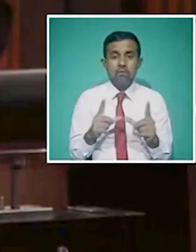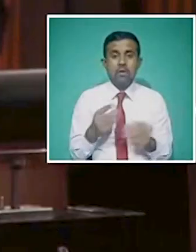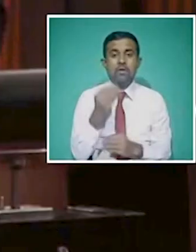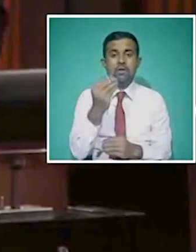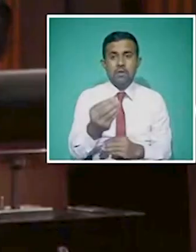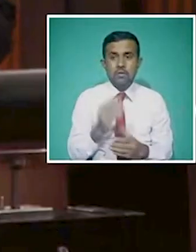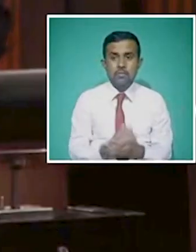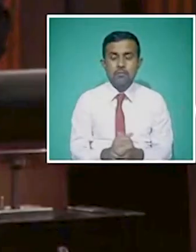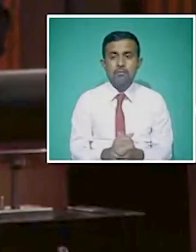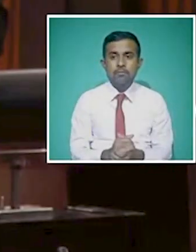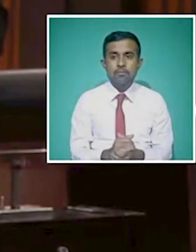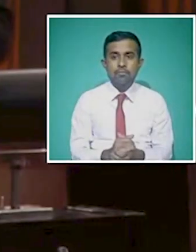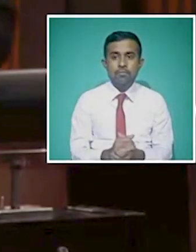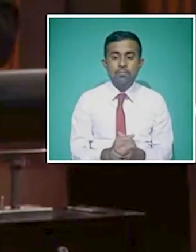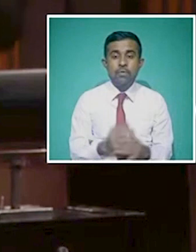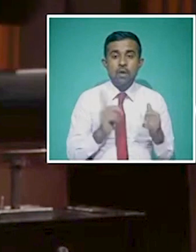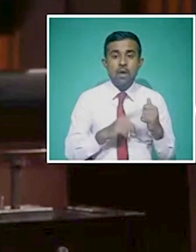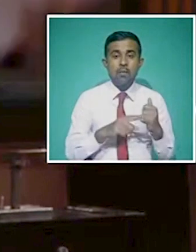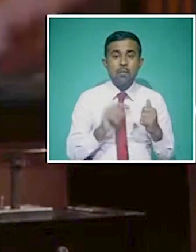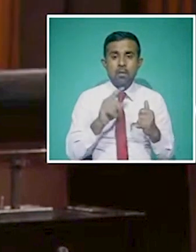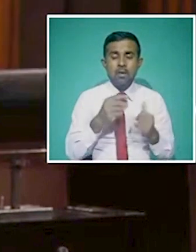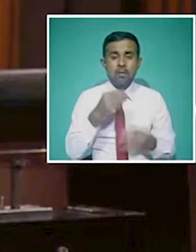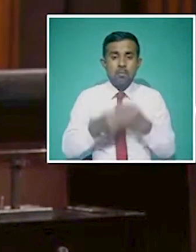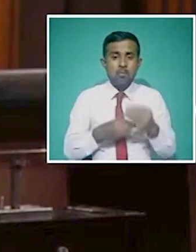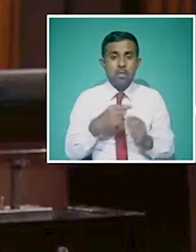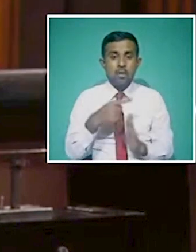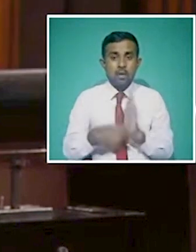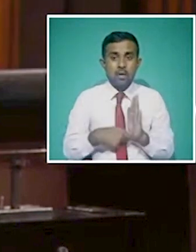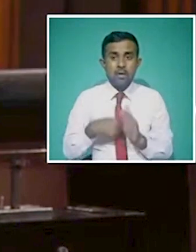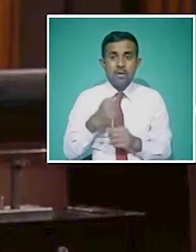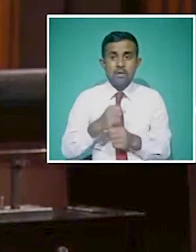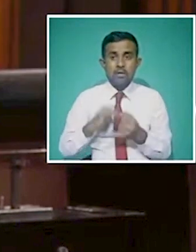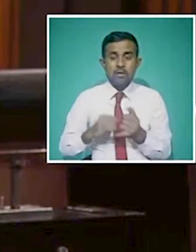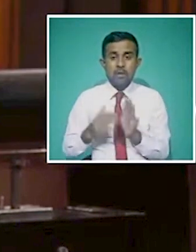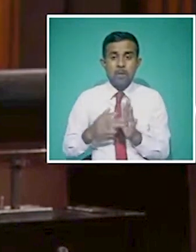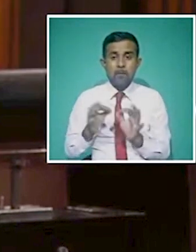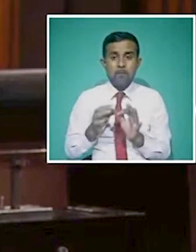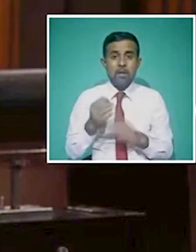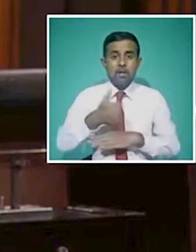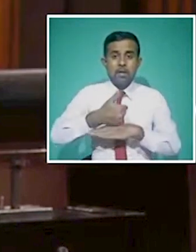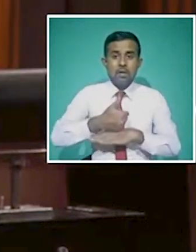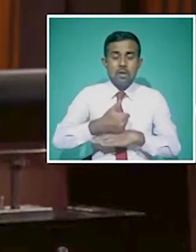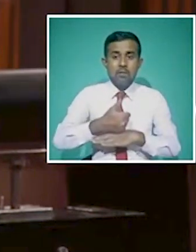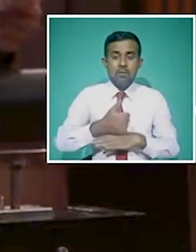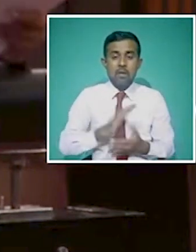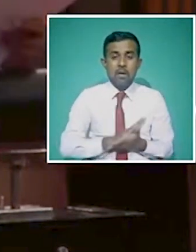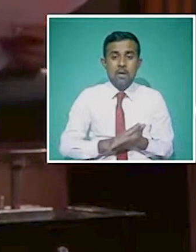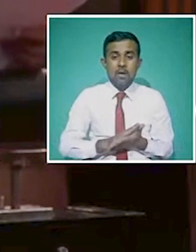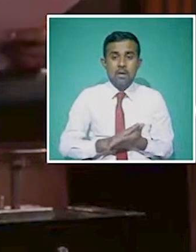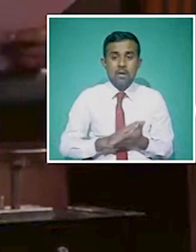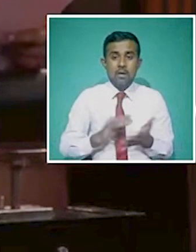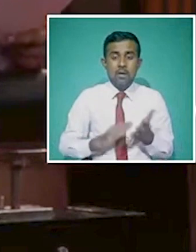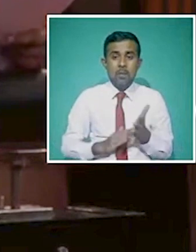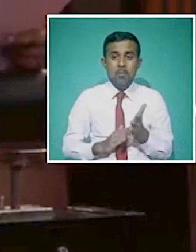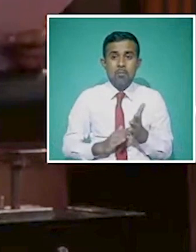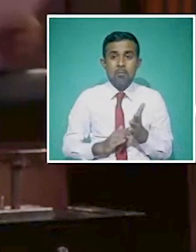දීලා. දැන් එතකොට අප්ටවුන් වෙන්චර්ස් ආයතනයේ ලංකාවේ අද GSMB ආයතනයේ සභාපතිවරයා මේ HMS මන්ජුල කියන පුද්ගලයා